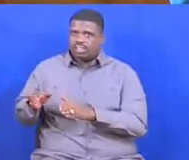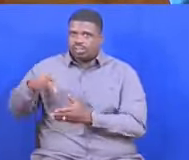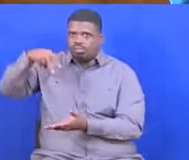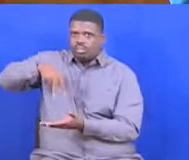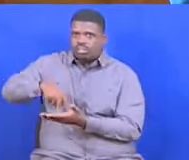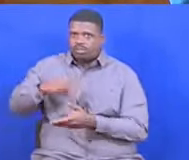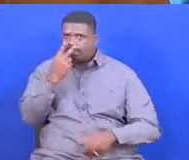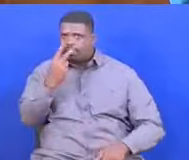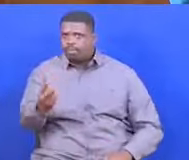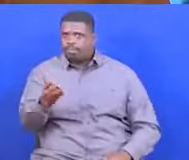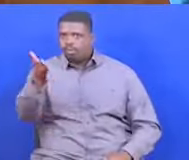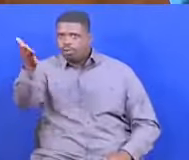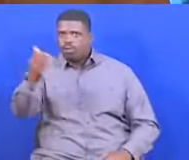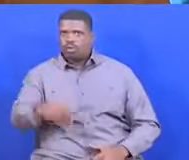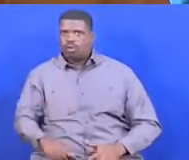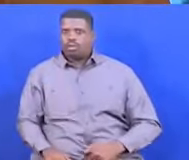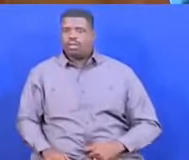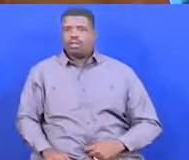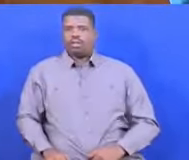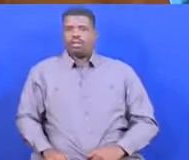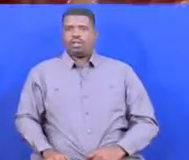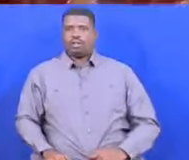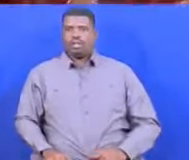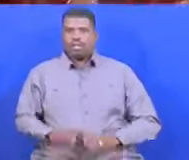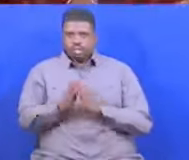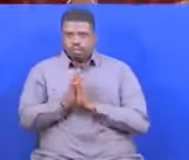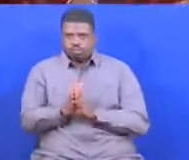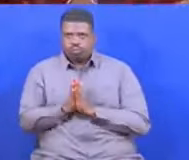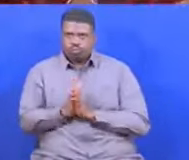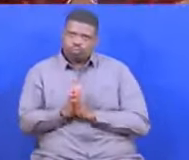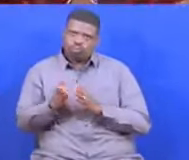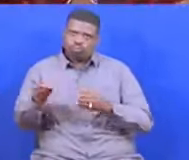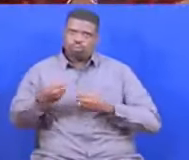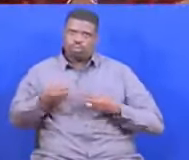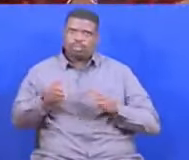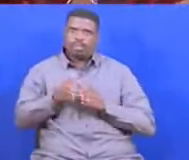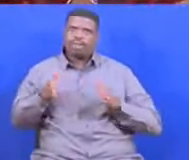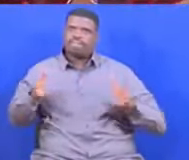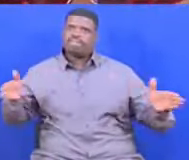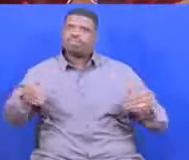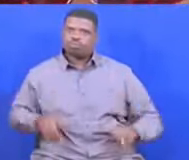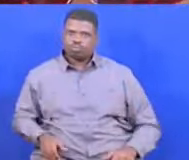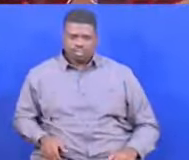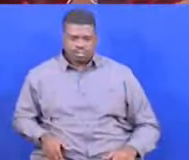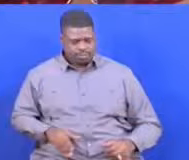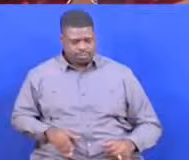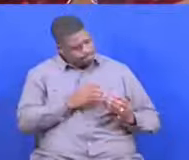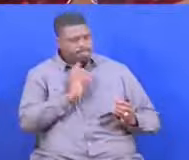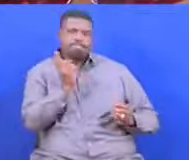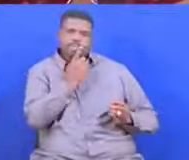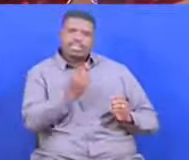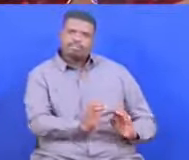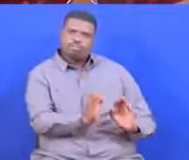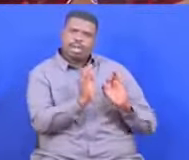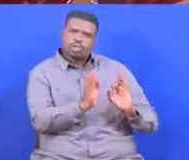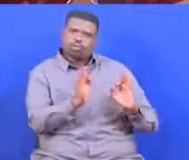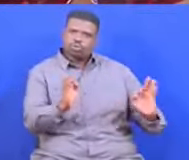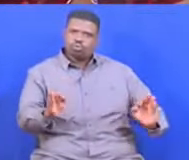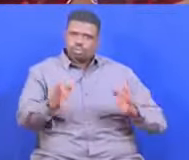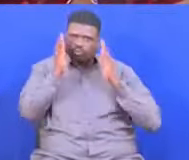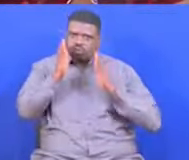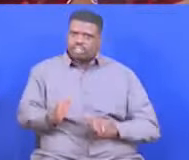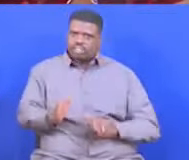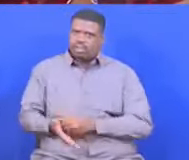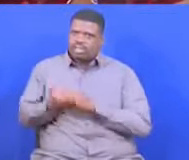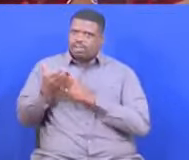umesimama. Nakushukuru sana Mheshimiwa Spika kwa kunipa fursa. Pamoja na majibu mazuri sana ya Mheshimiwa